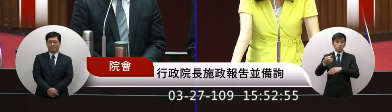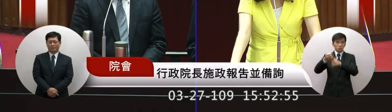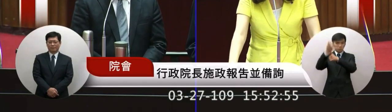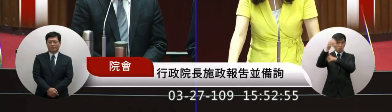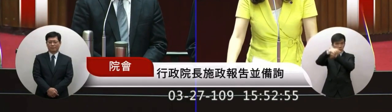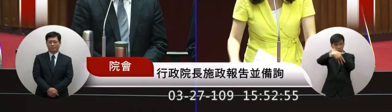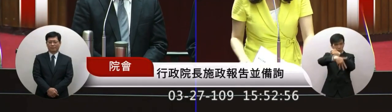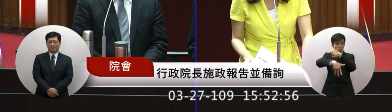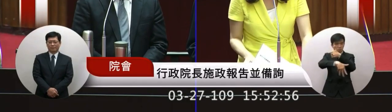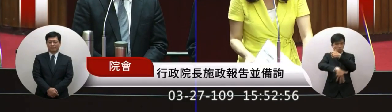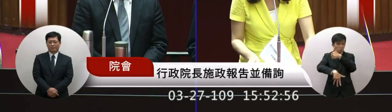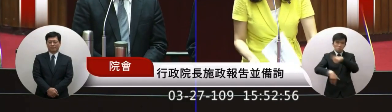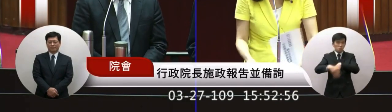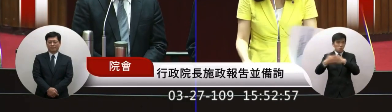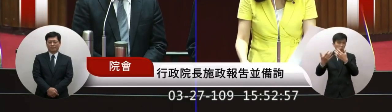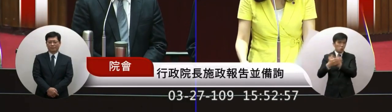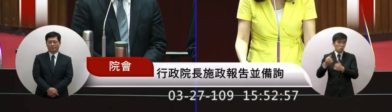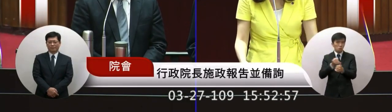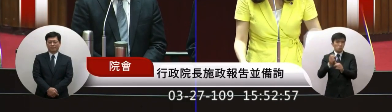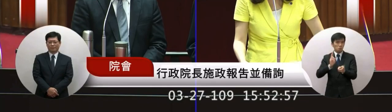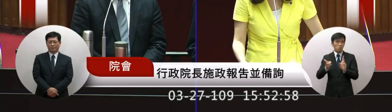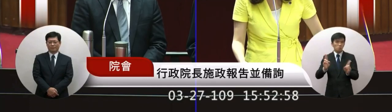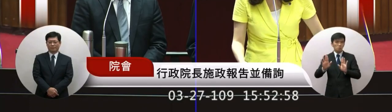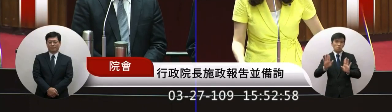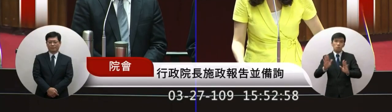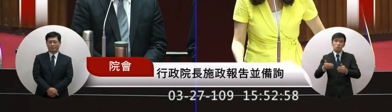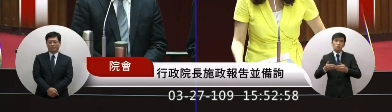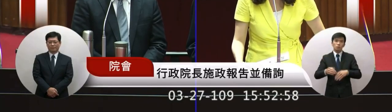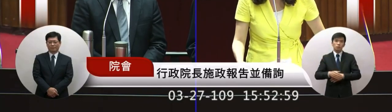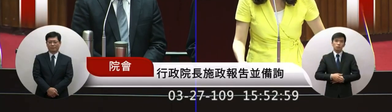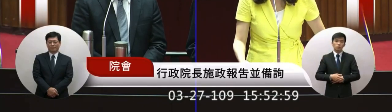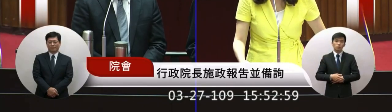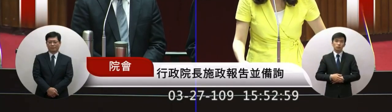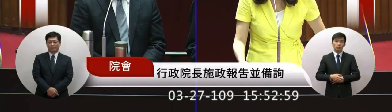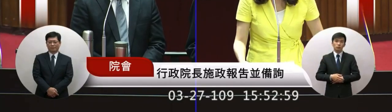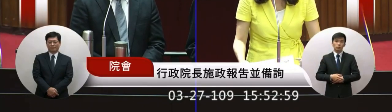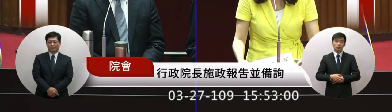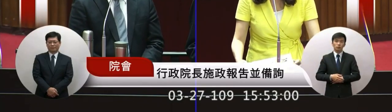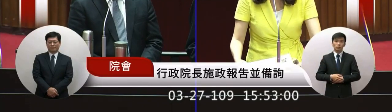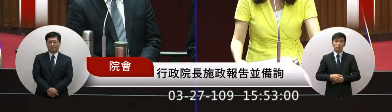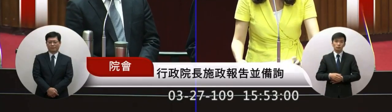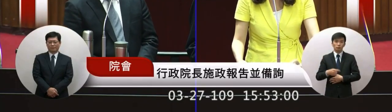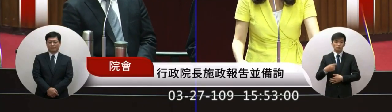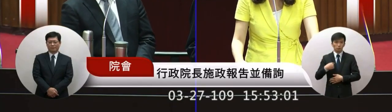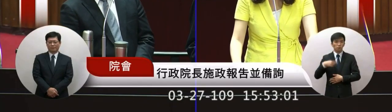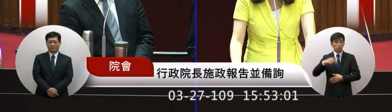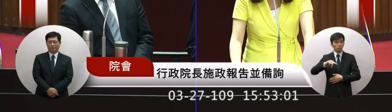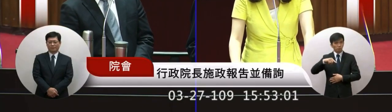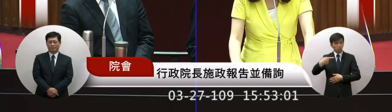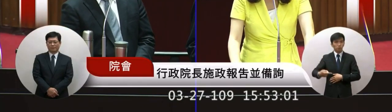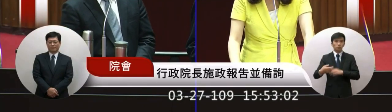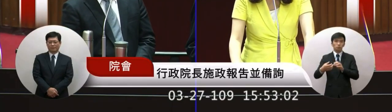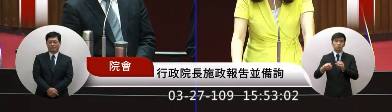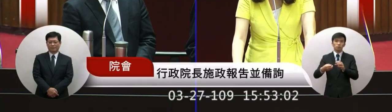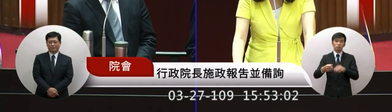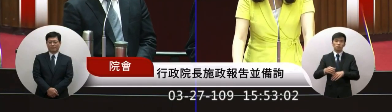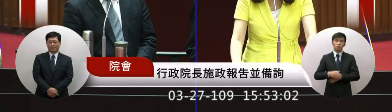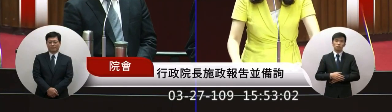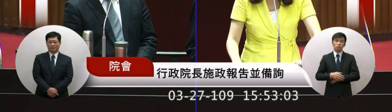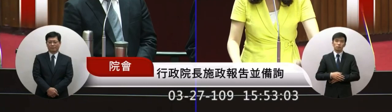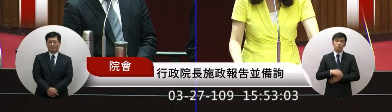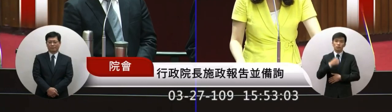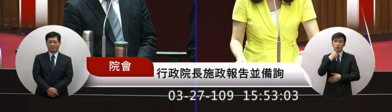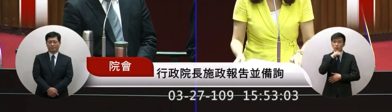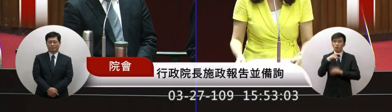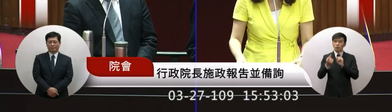系统，这是我今天对苏院长的期许。那接下来我们就来谈为什么台湾面对了这样的一个严肃的